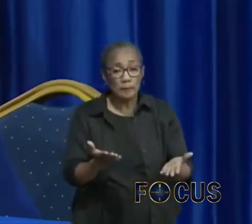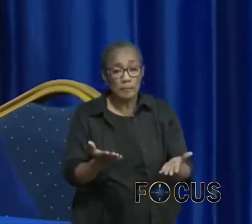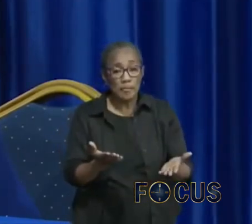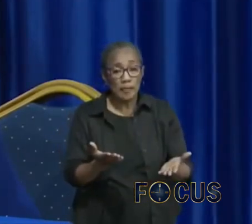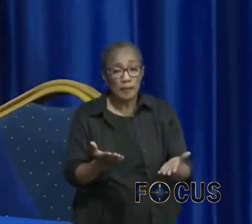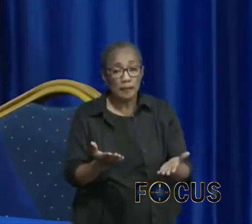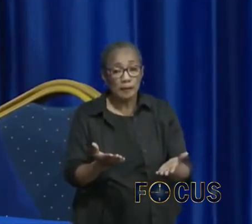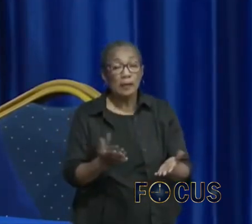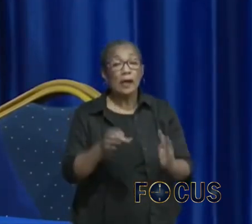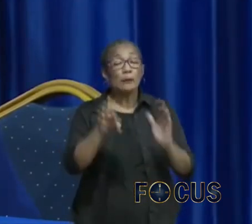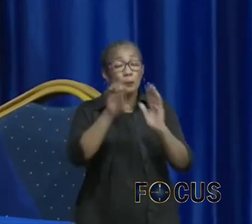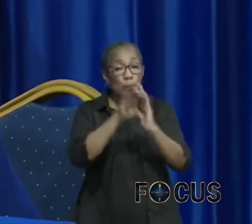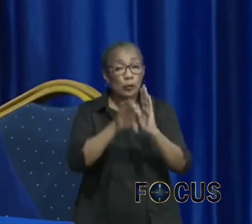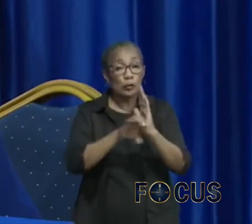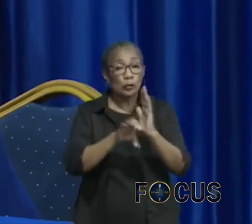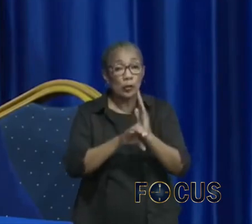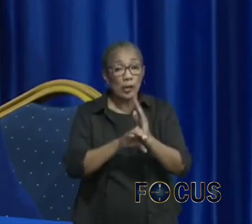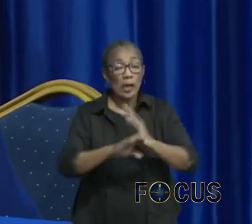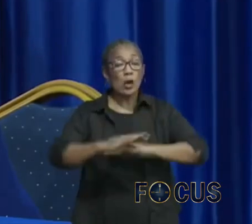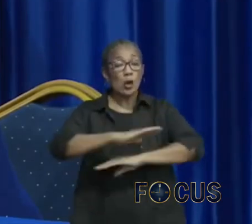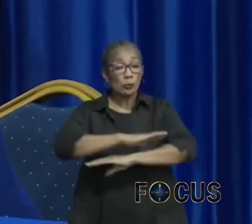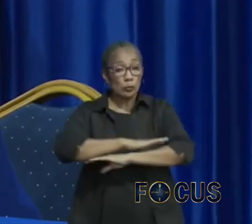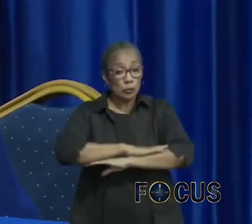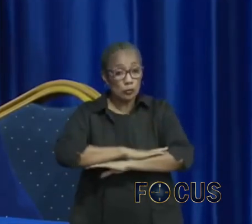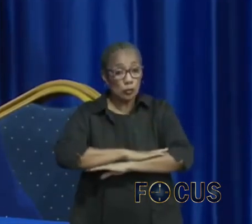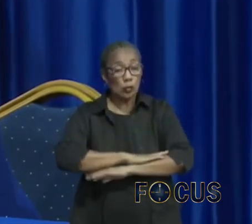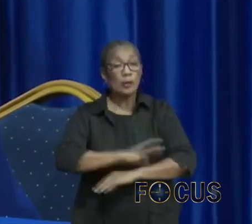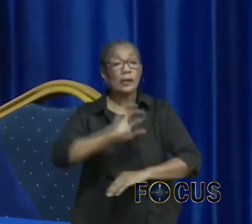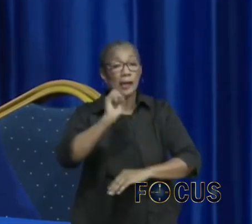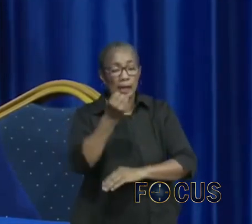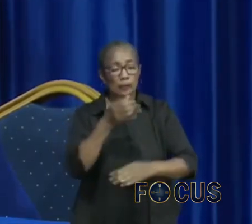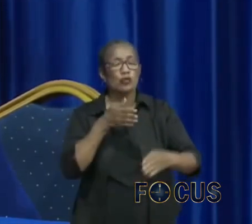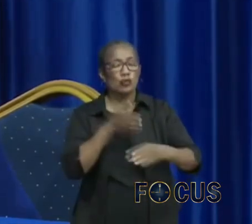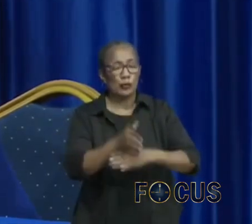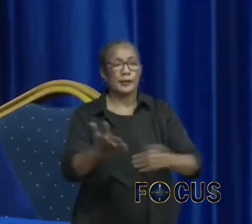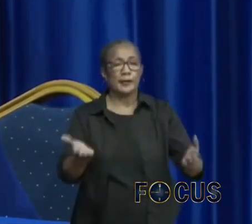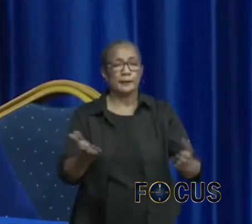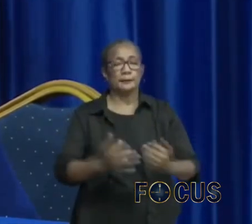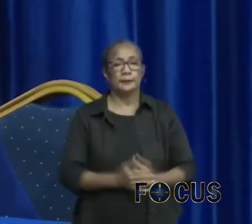het protocol op de scholen nageleefd kan worden.